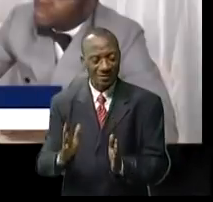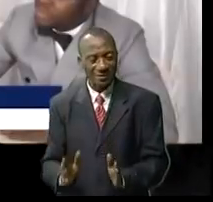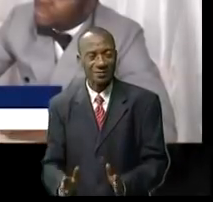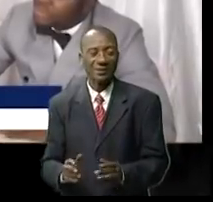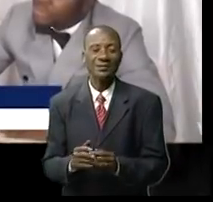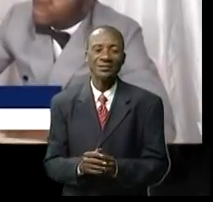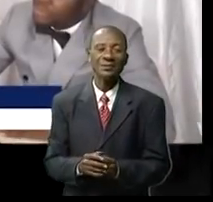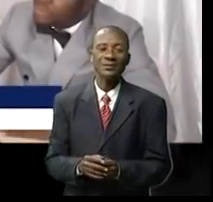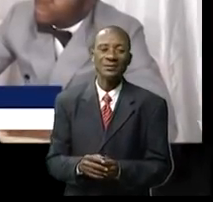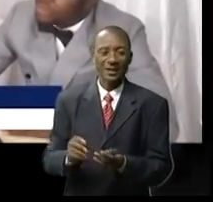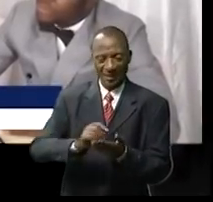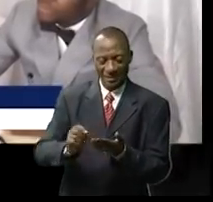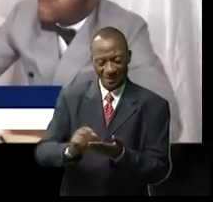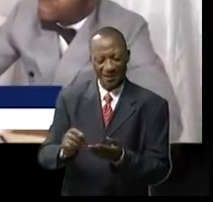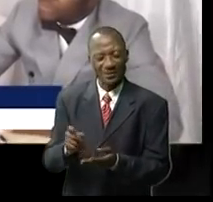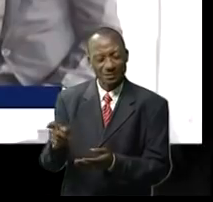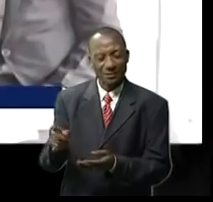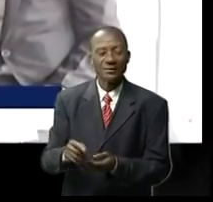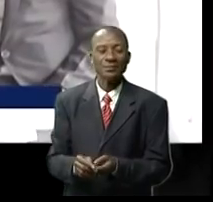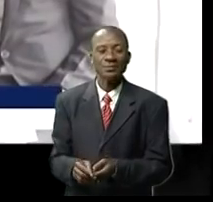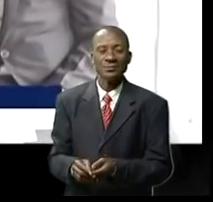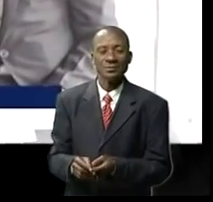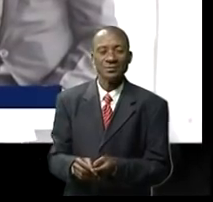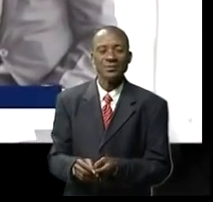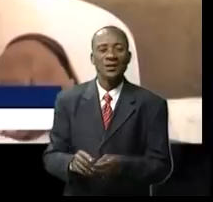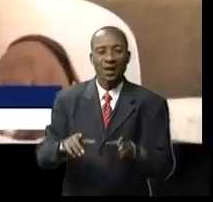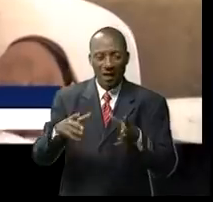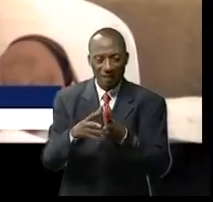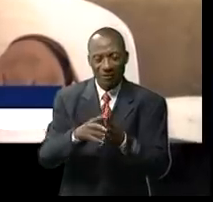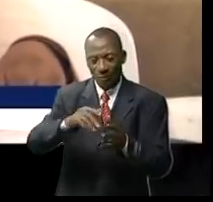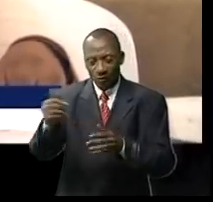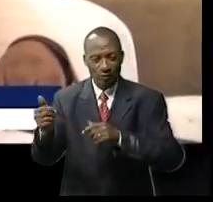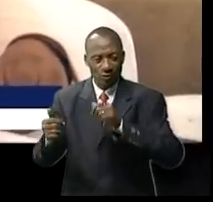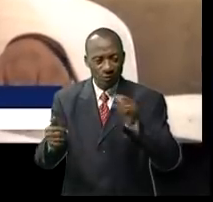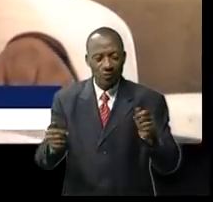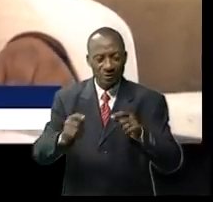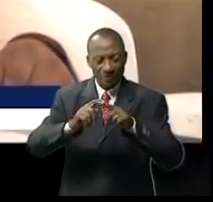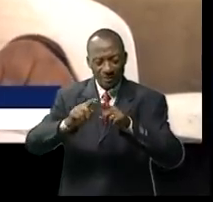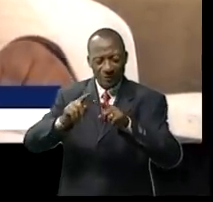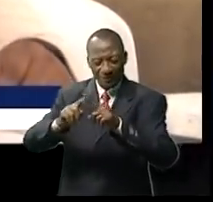Kalamu, Vincent de Paul Kabanga Lukonga Boya Boya est également fonctionnaire dans l'une des